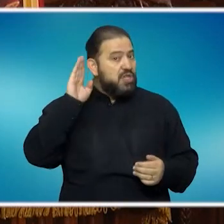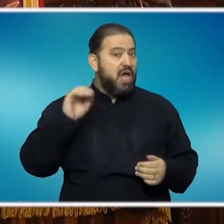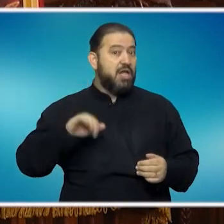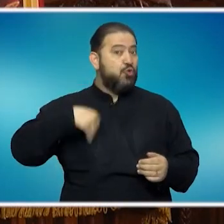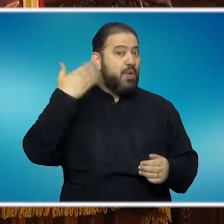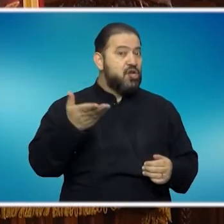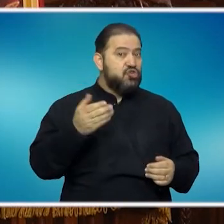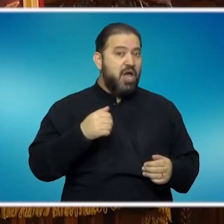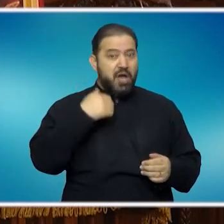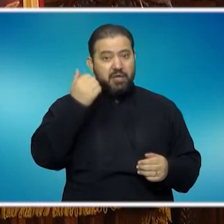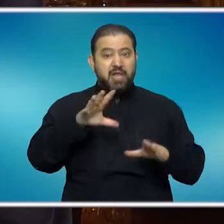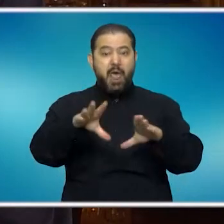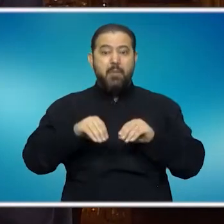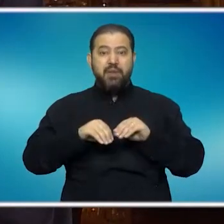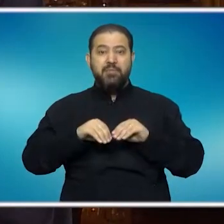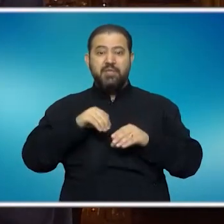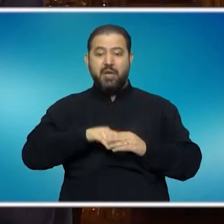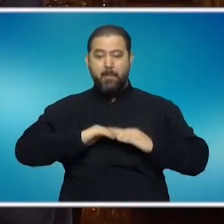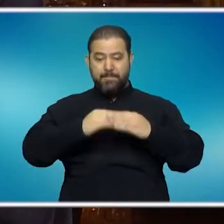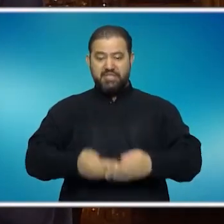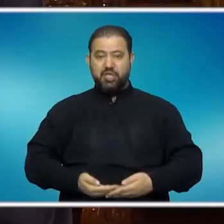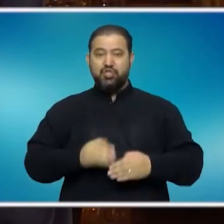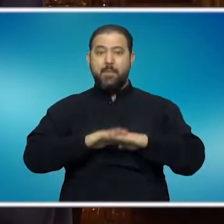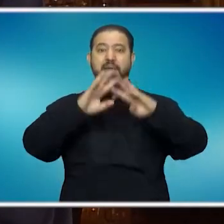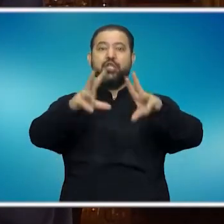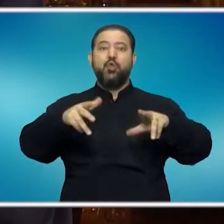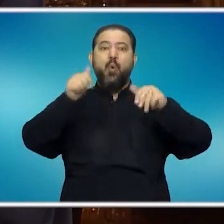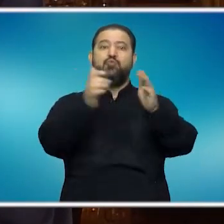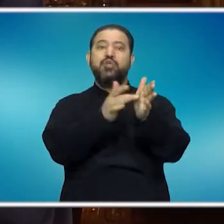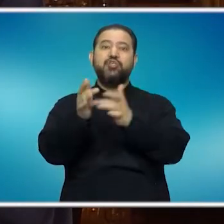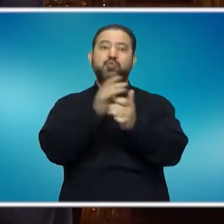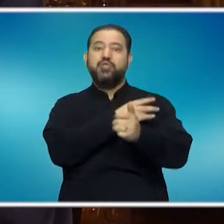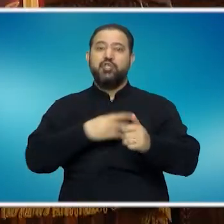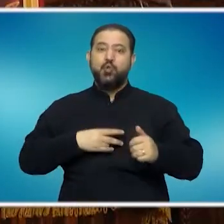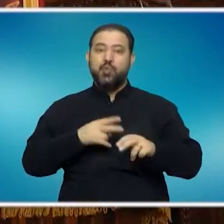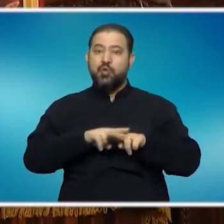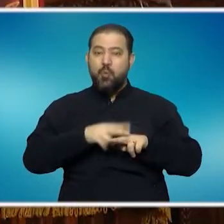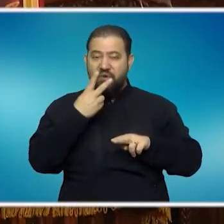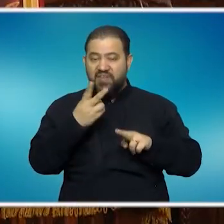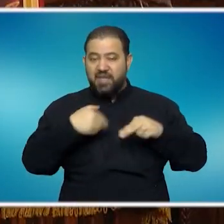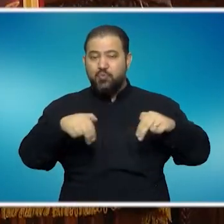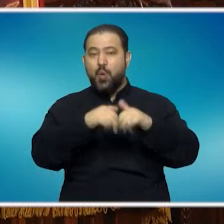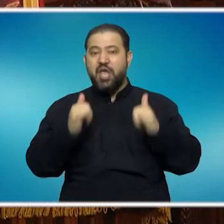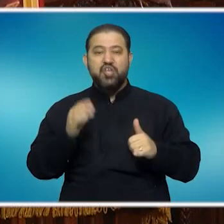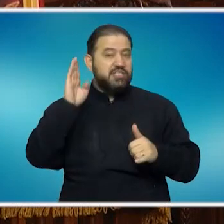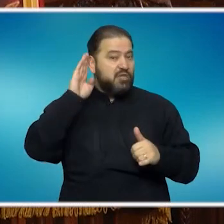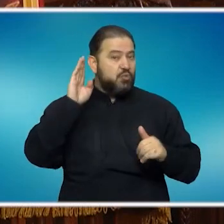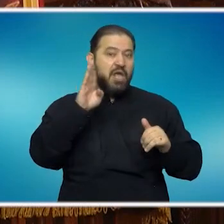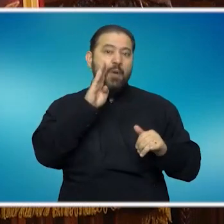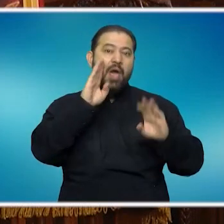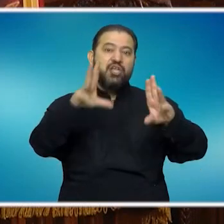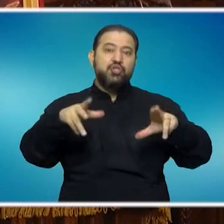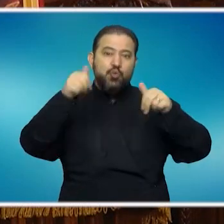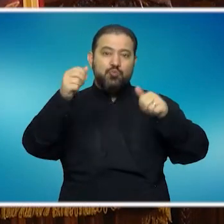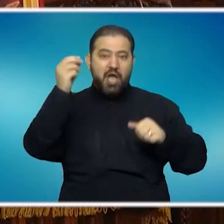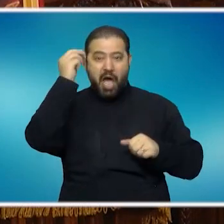ascultare și mai apoi, din momentul în care l-a primit pe Mântuitorul Hristos, în ce fel vedem noi această ascultare a Maicii Domnului?